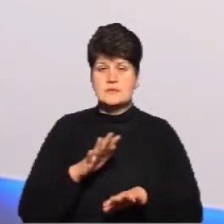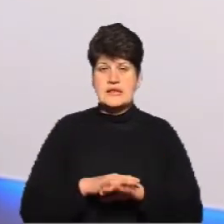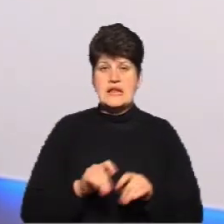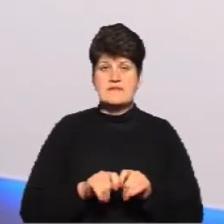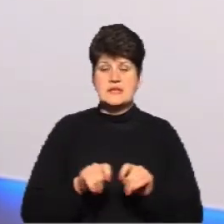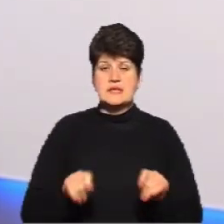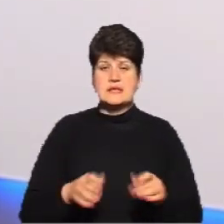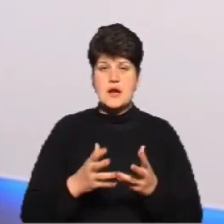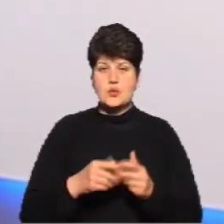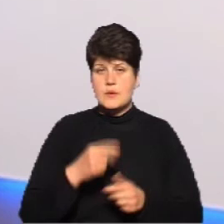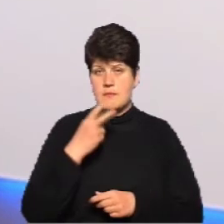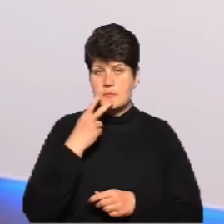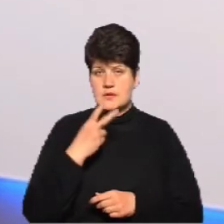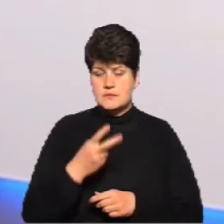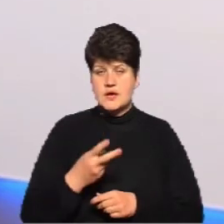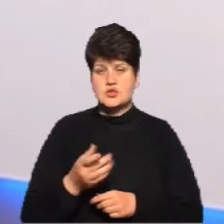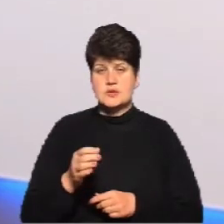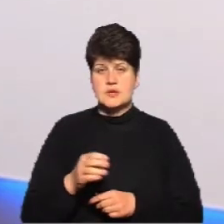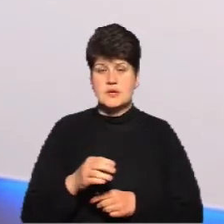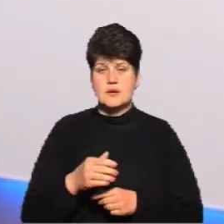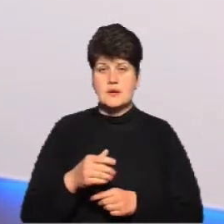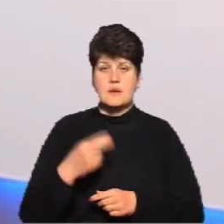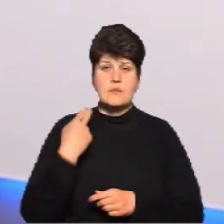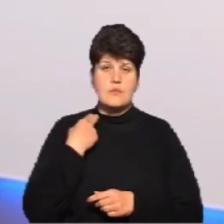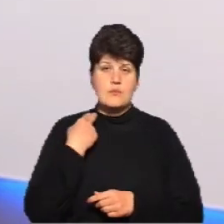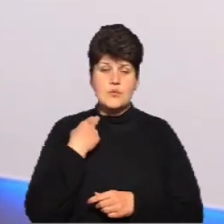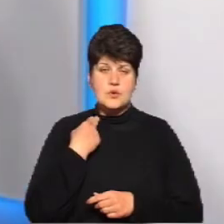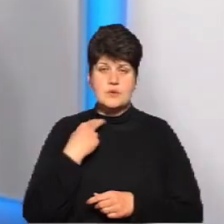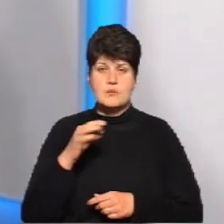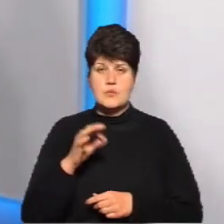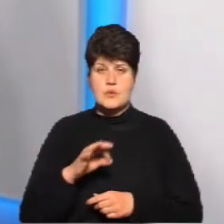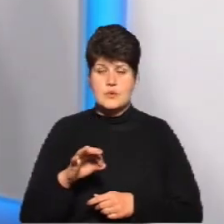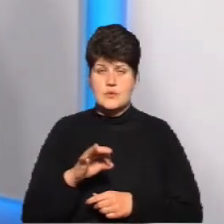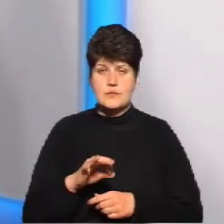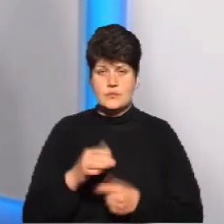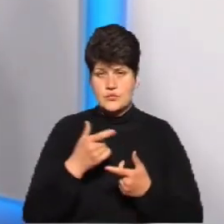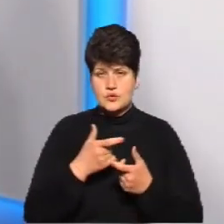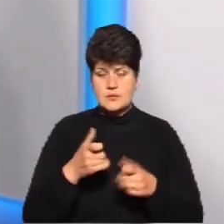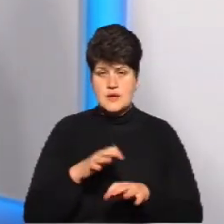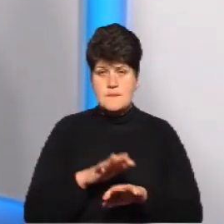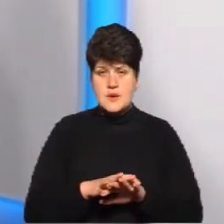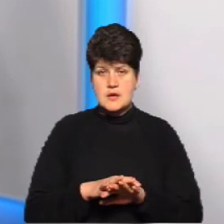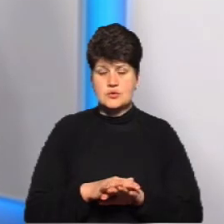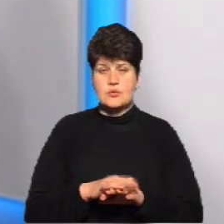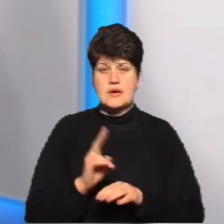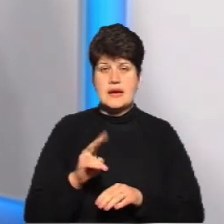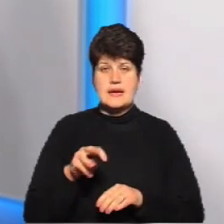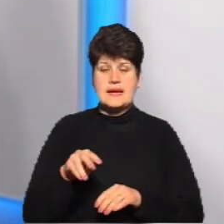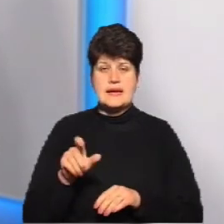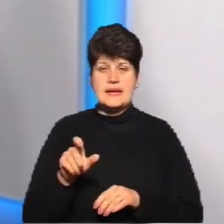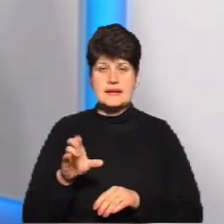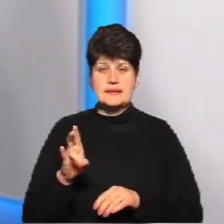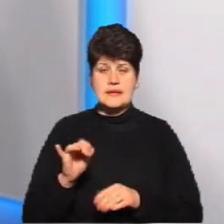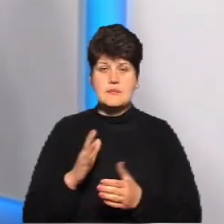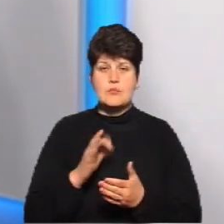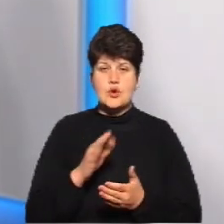передбачити повідомлення боргів про повідомлення банком клієнта про наявність і рух